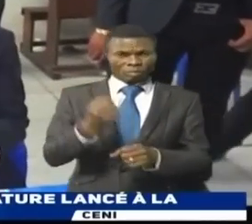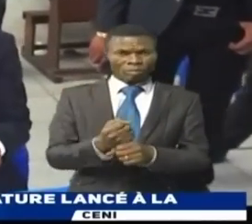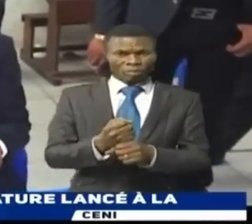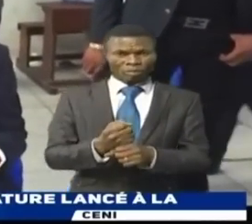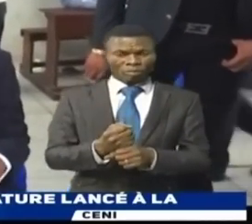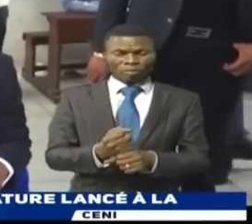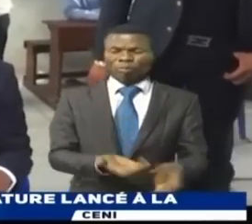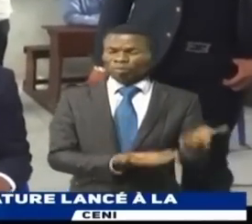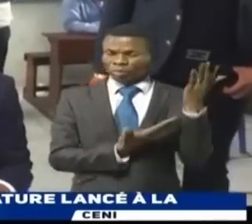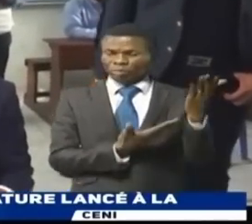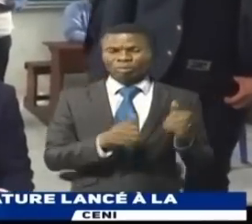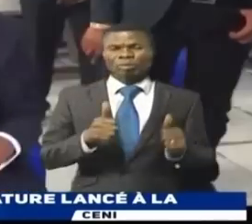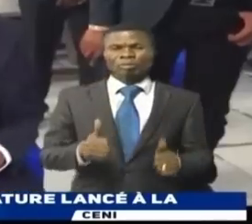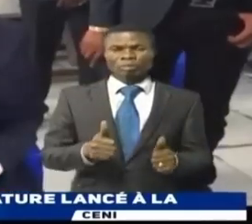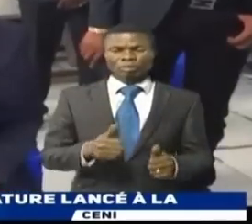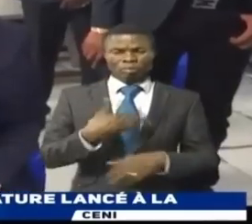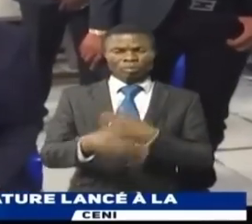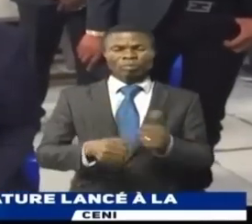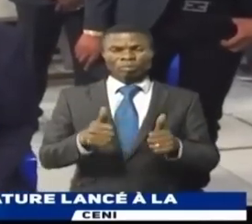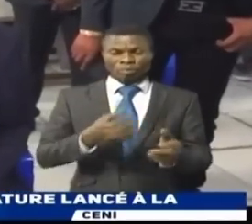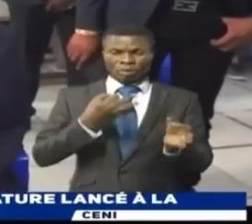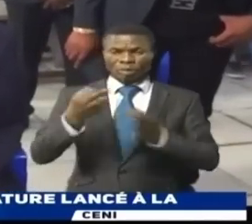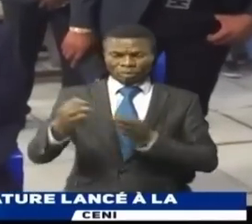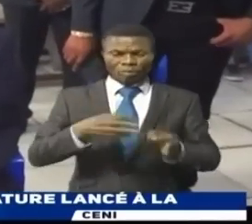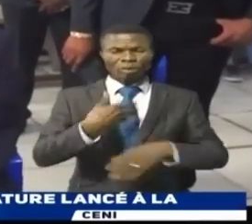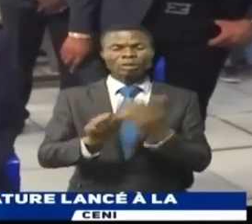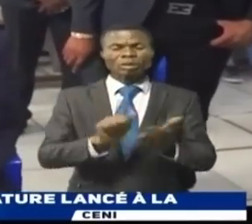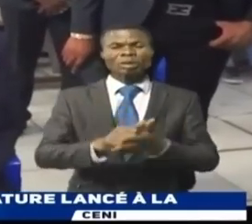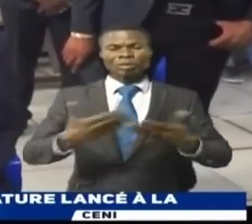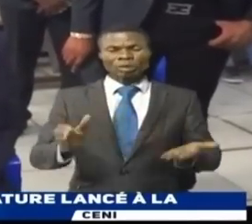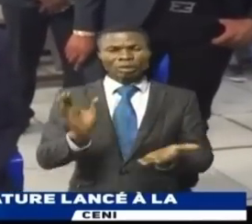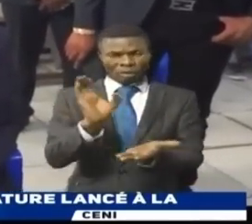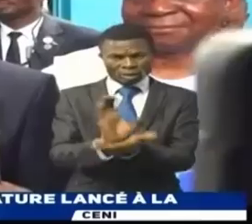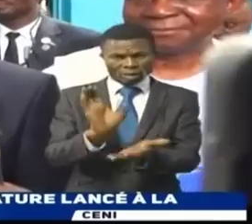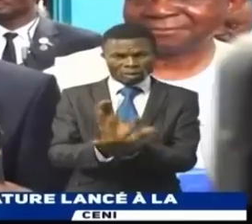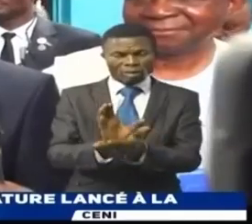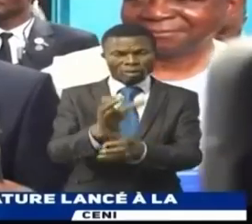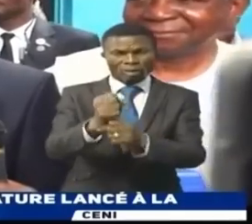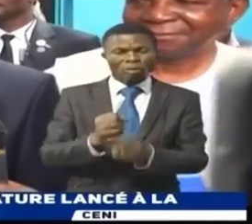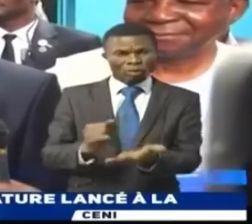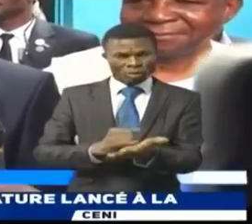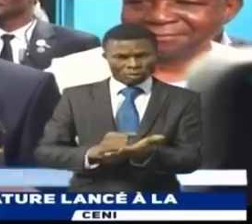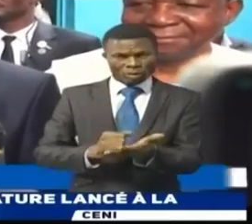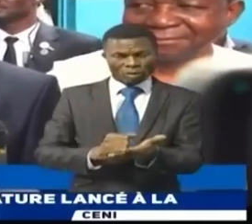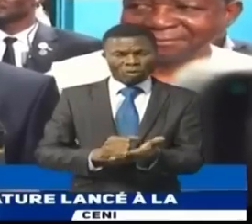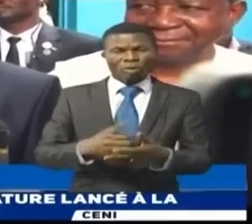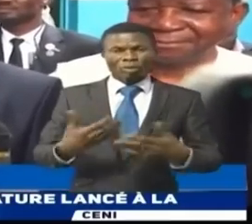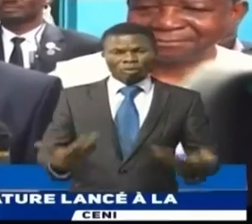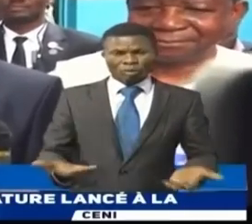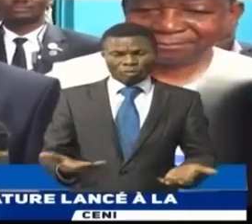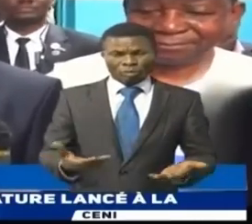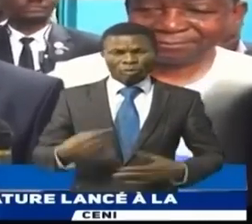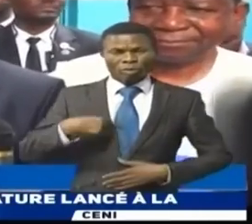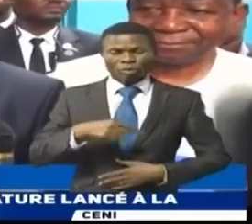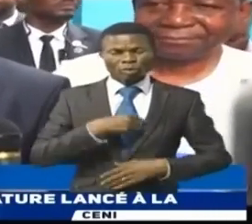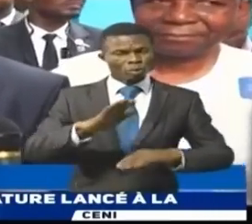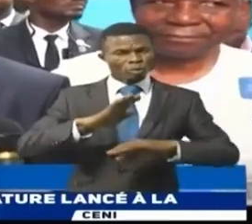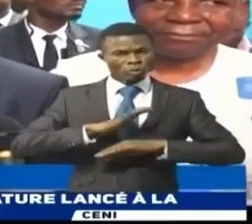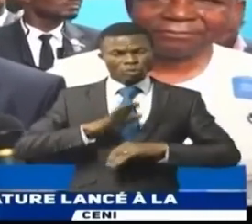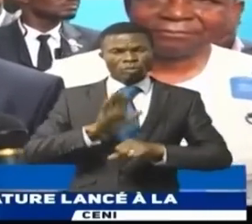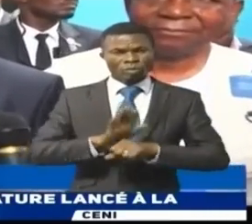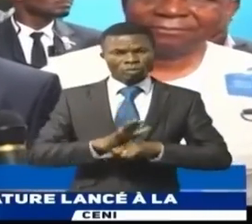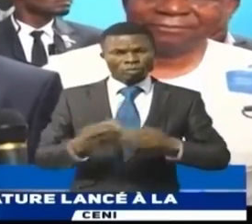s'est très bien passé. On m'a expliqué la procédure, j'ai donné ma carte. Et puis les données ont été saisies et nous sommes satisfaits parce